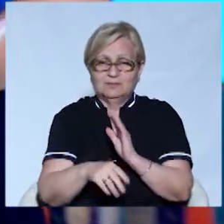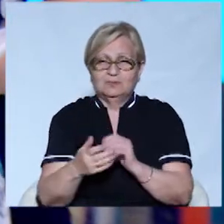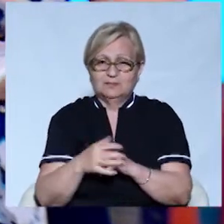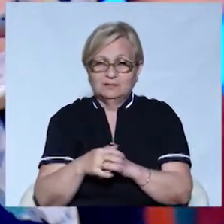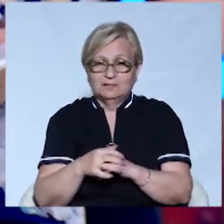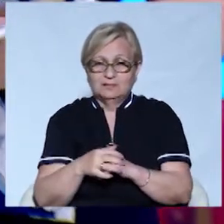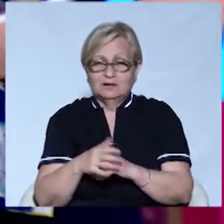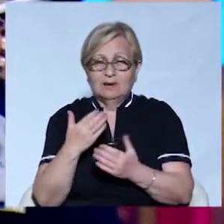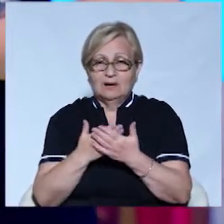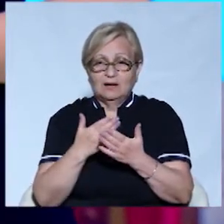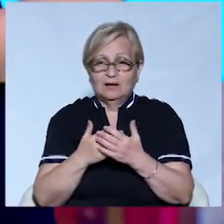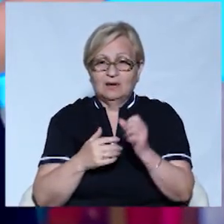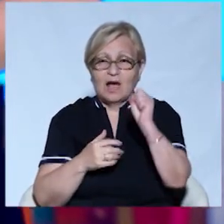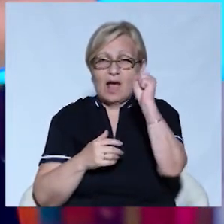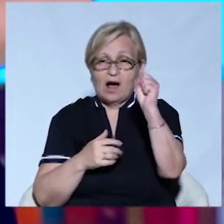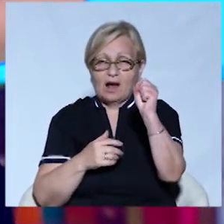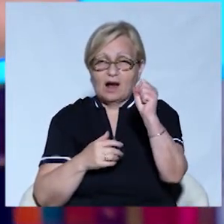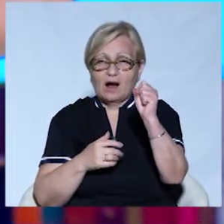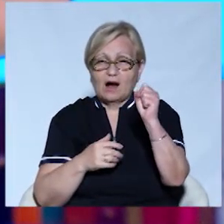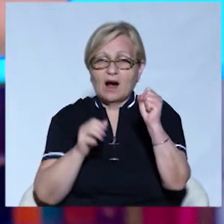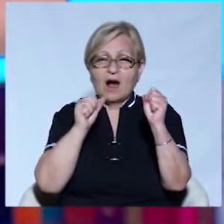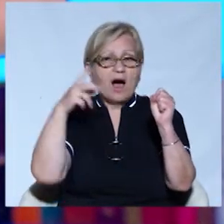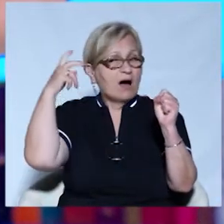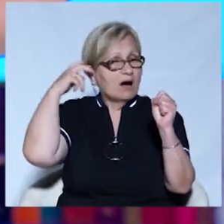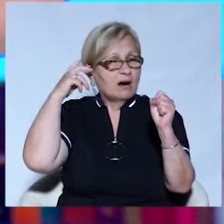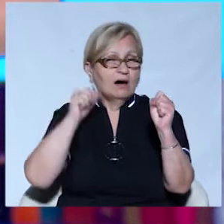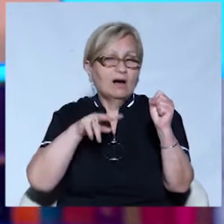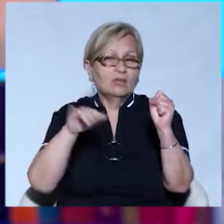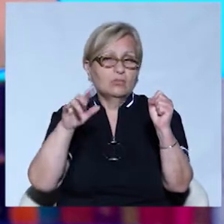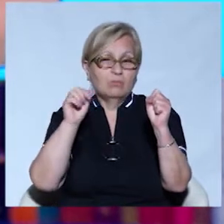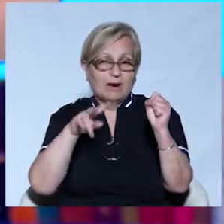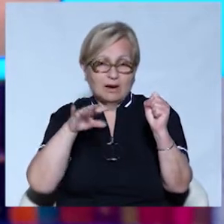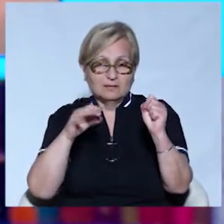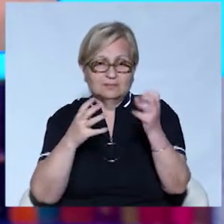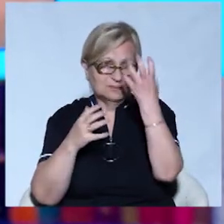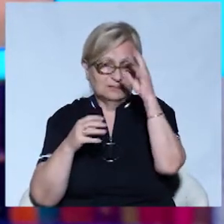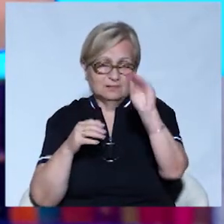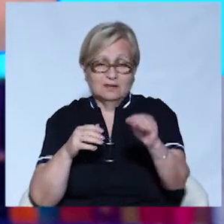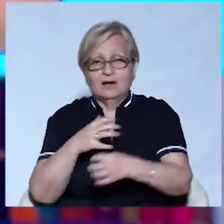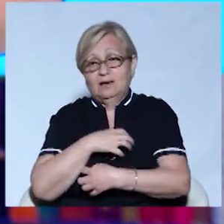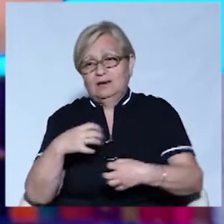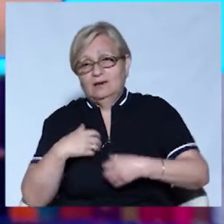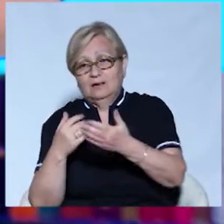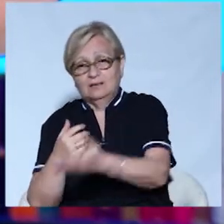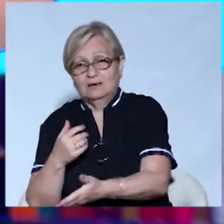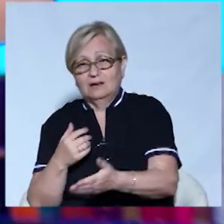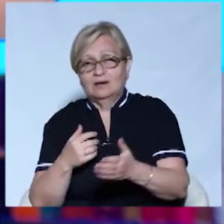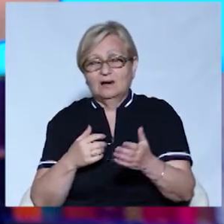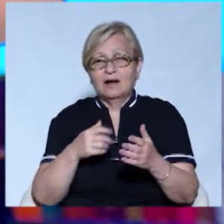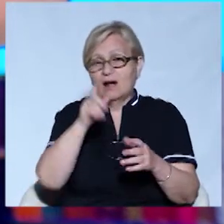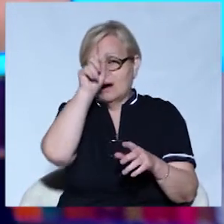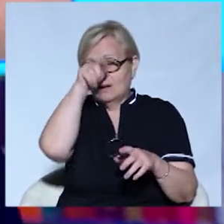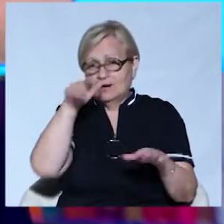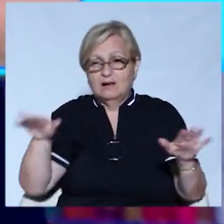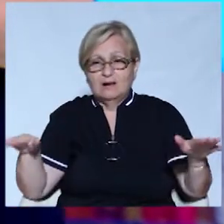აი მაგალითად, ასოზე ალუბადი, ან თუ ცხოველთა სამყარო შევარჩევთ,